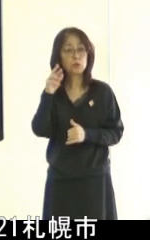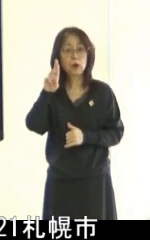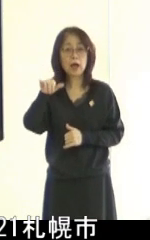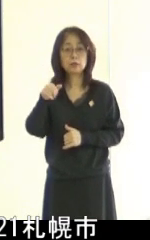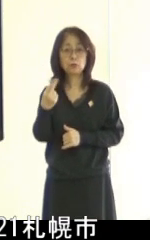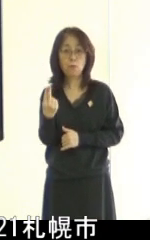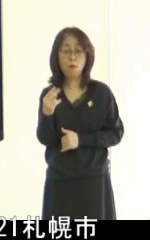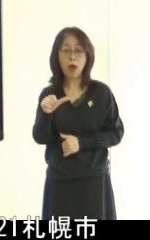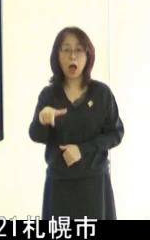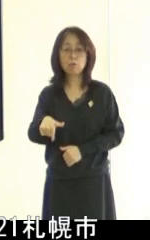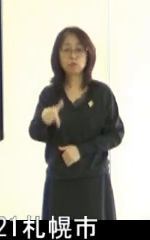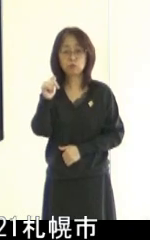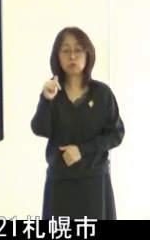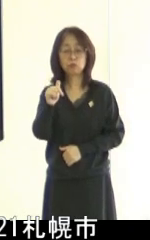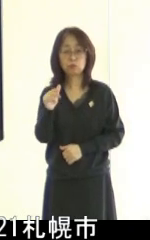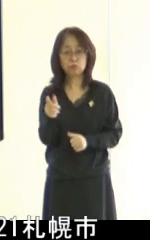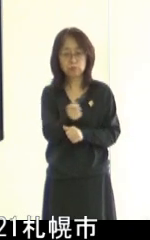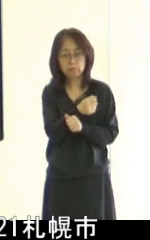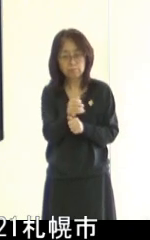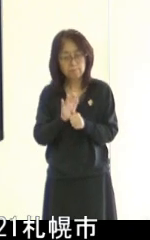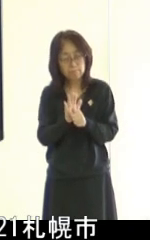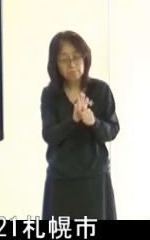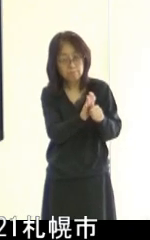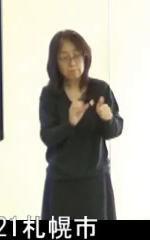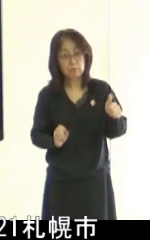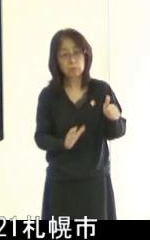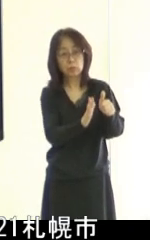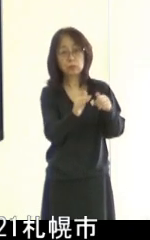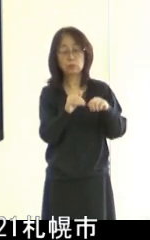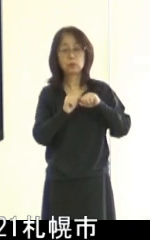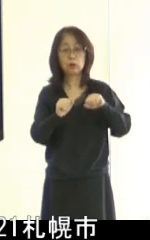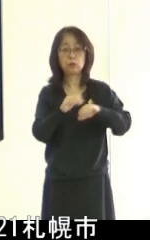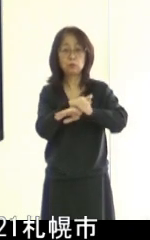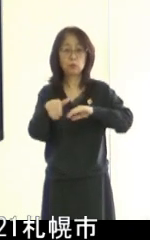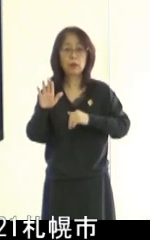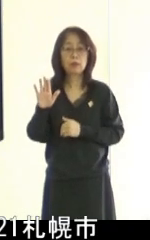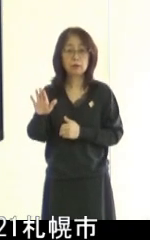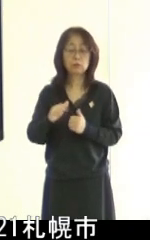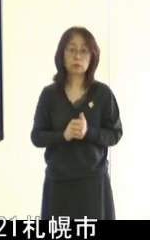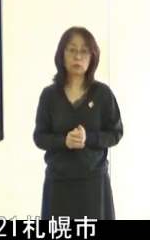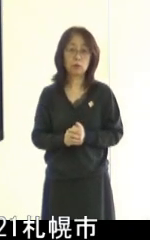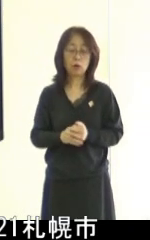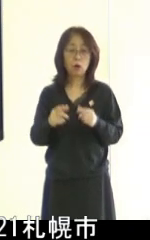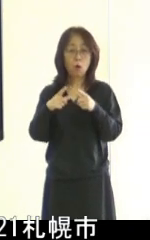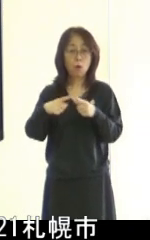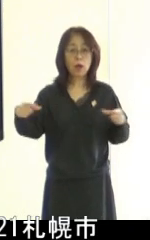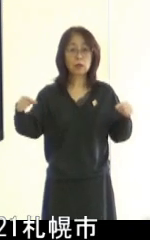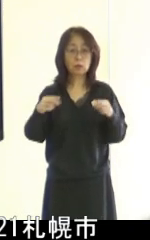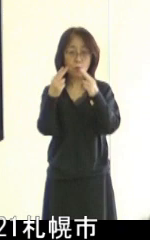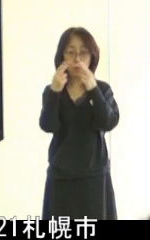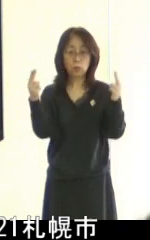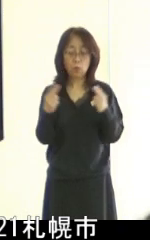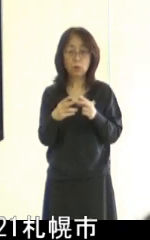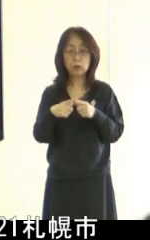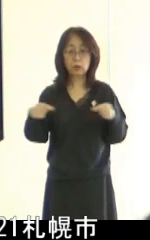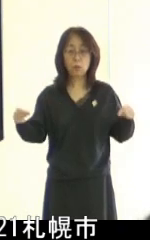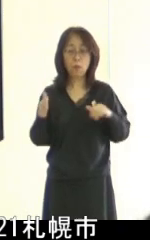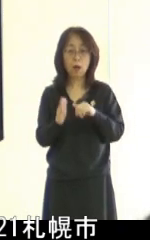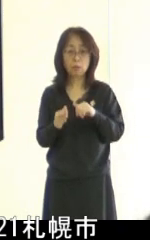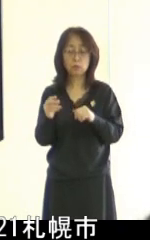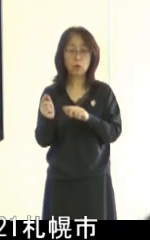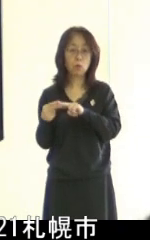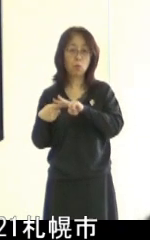いたしますまたこの日は北海道日本ハムファイターズのお金シーズン公式戦におけ